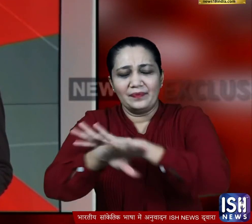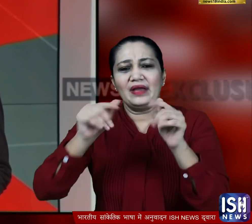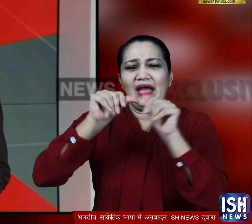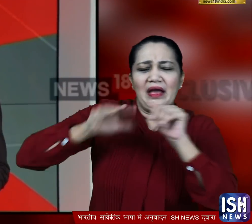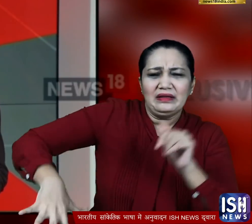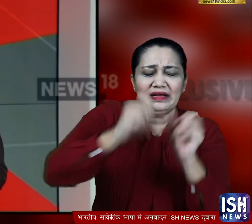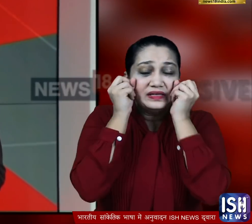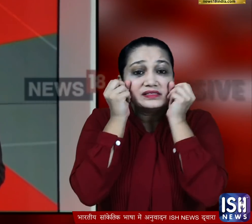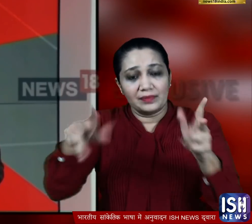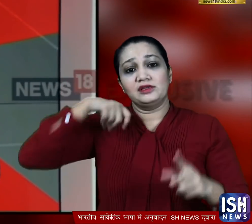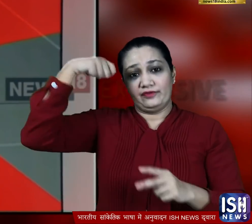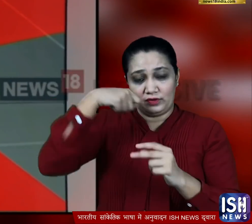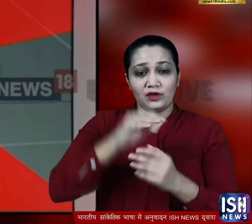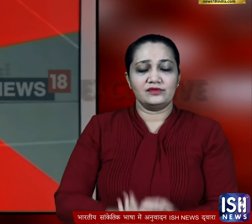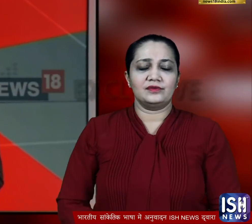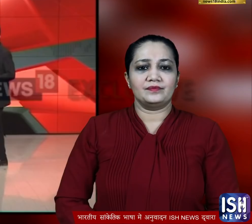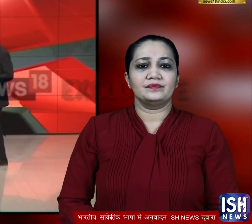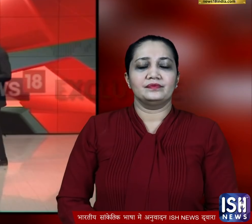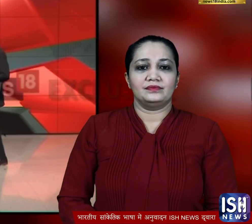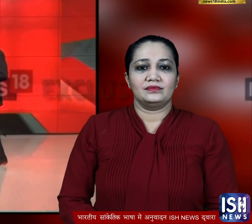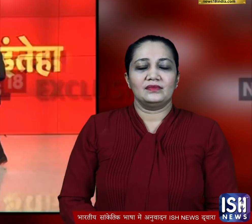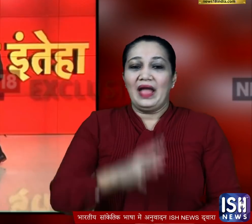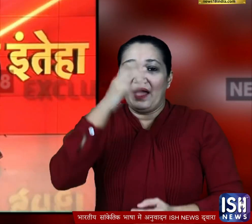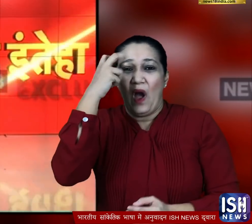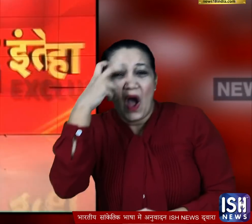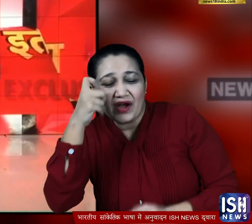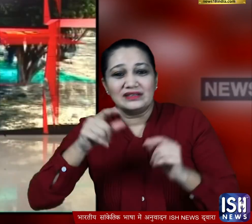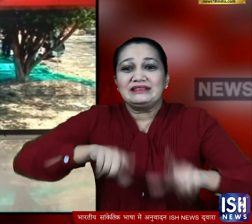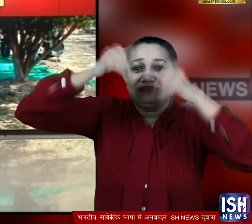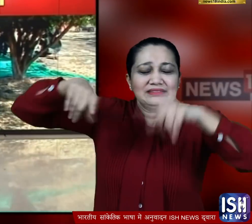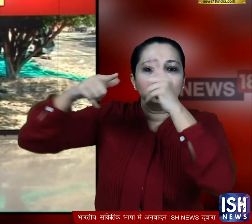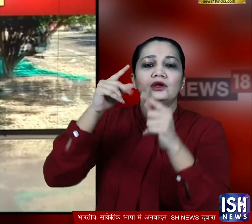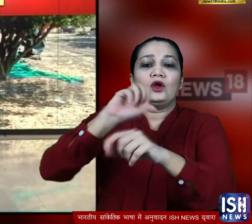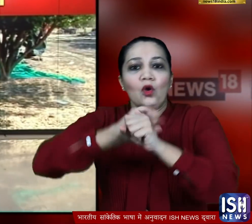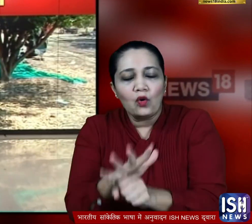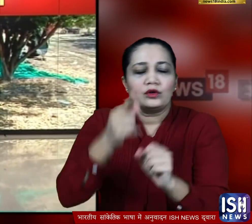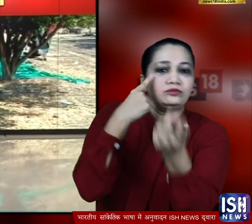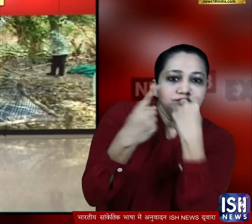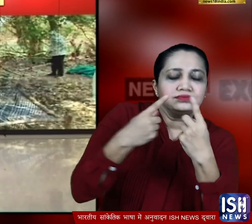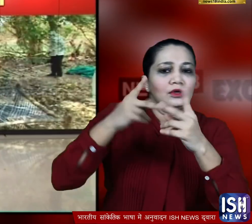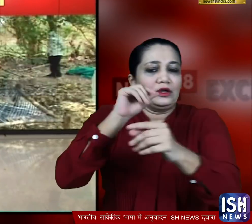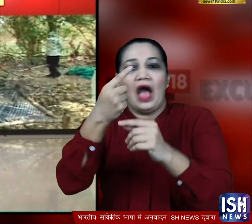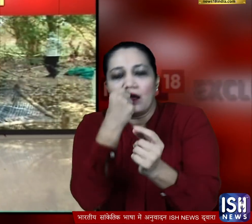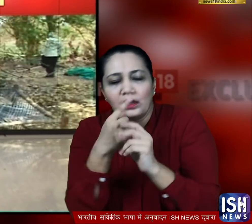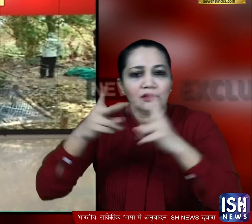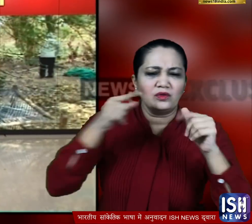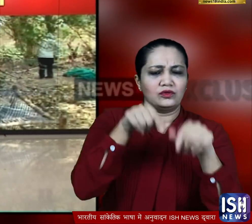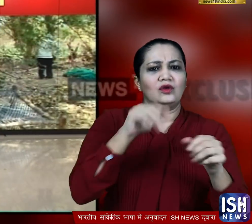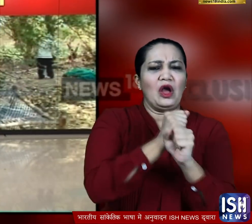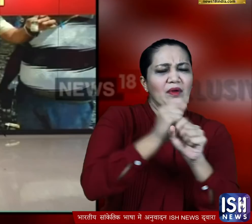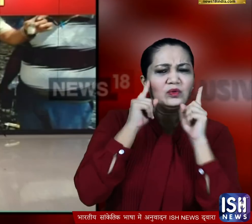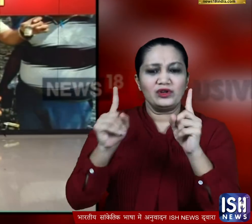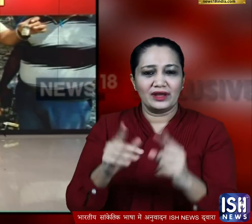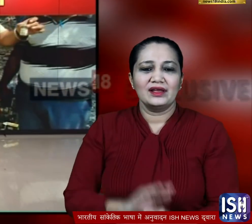आगर मालवा से हैरान करने वाला एक वीडियो सामने आया, जहां संतरे के बागीचे में कोरोना मरीजों के इलाज पर प्रशासन ने सख्ती बरती। बताया गया